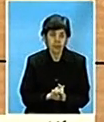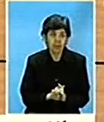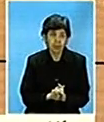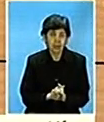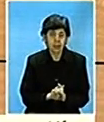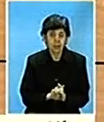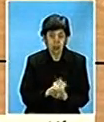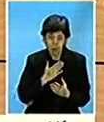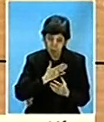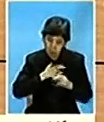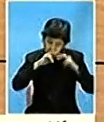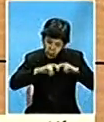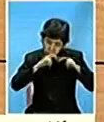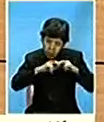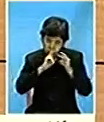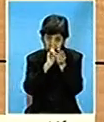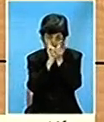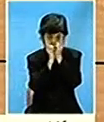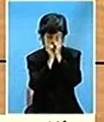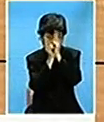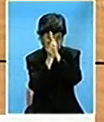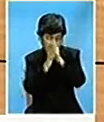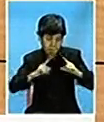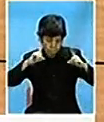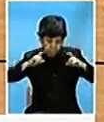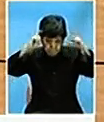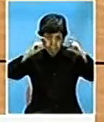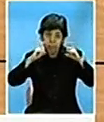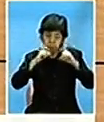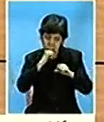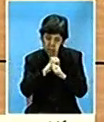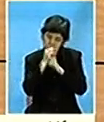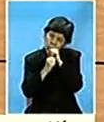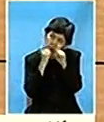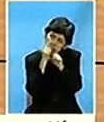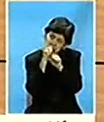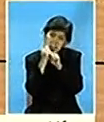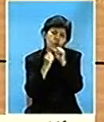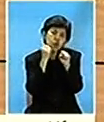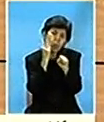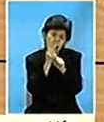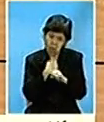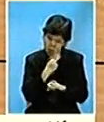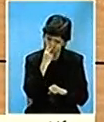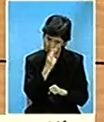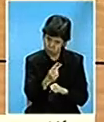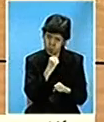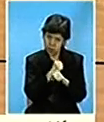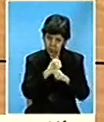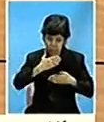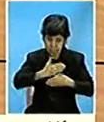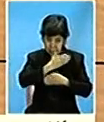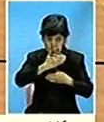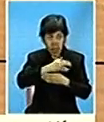จากการศึกษาภาพถ่ายดาวเทียมเมื่อปี2ปีนี้พบกฏว่าบริเวณที่จะไปสร้างเขื่อนเก็บ